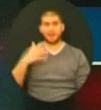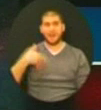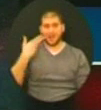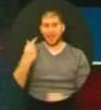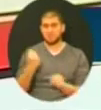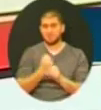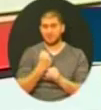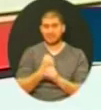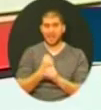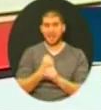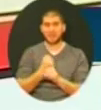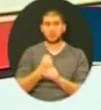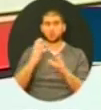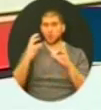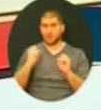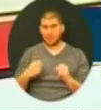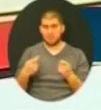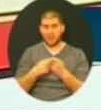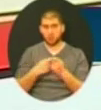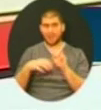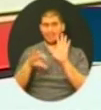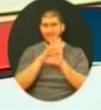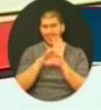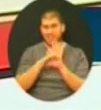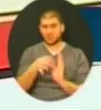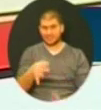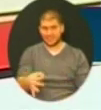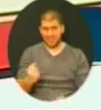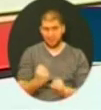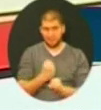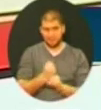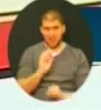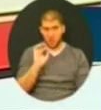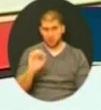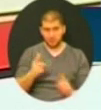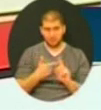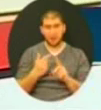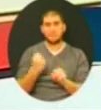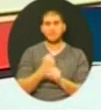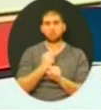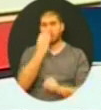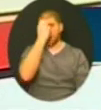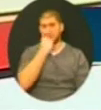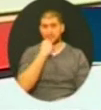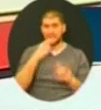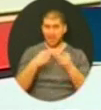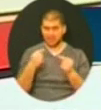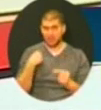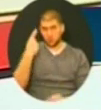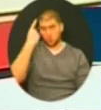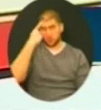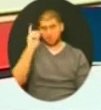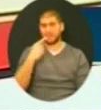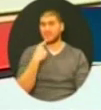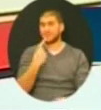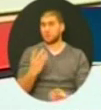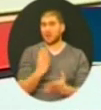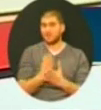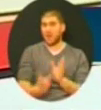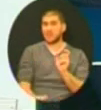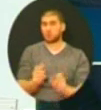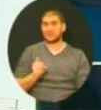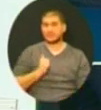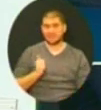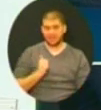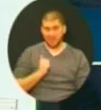צוק איתן, בכל הנוגע לדאעש מסיני, לפעילות של דאעש מסיני, לפעילות של חמאס מעזה, ואנחנו יודעים מדיווחים של אנשי